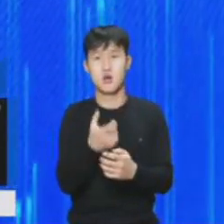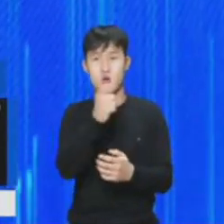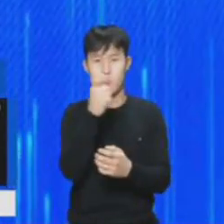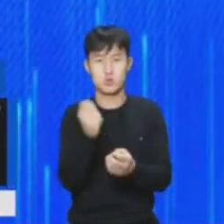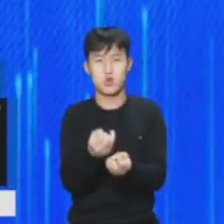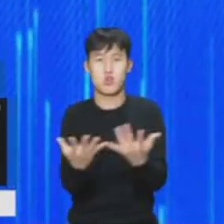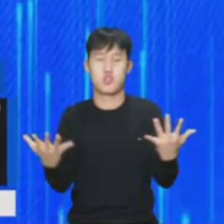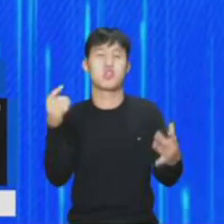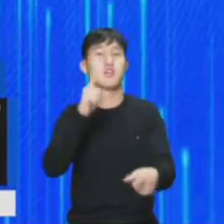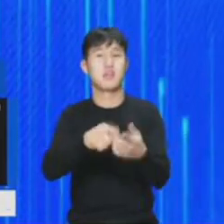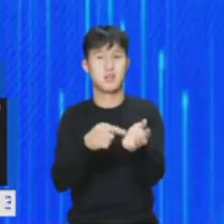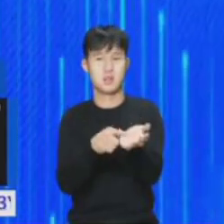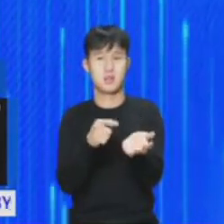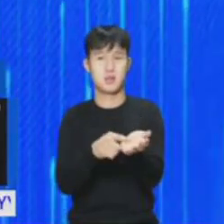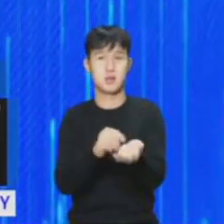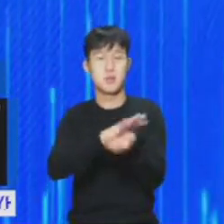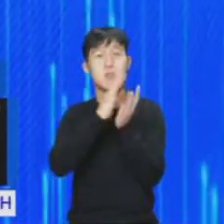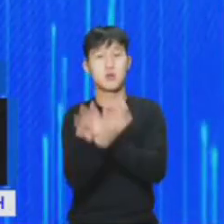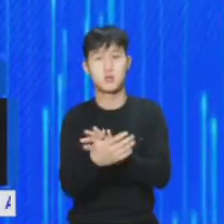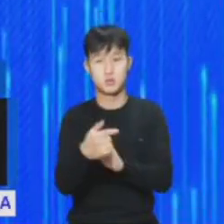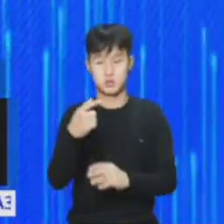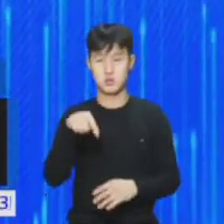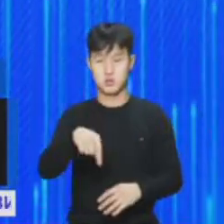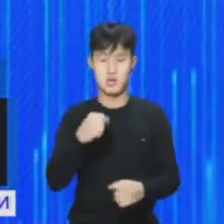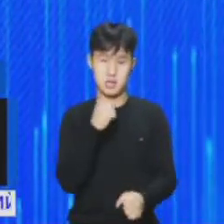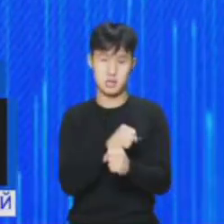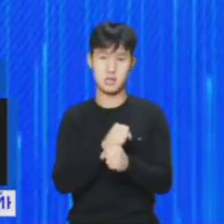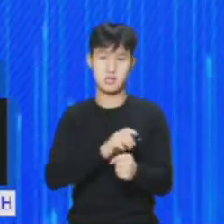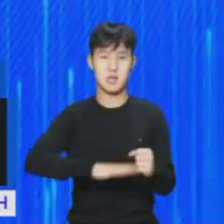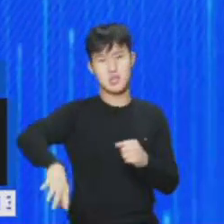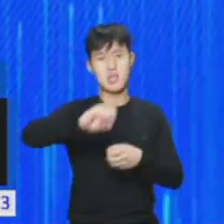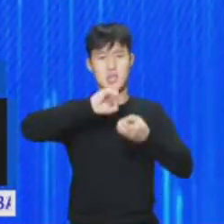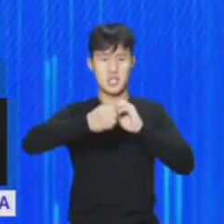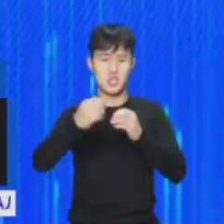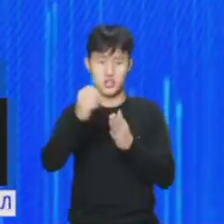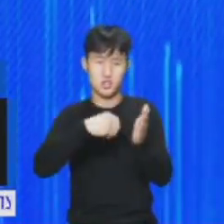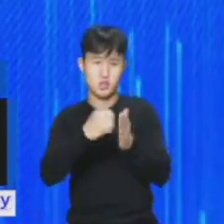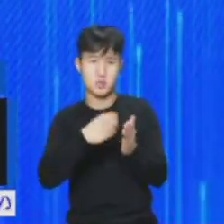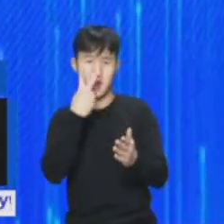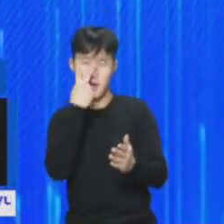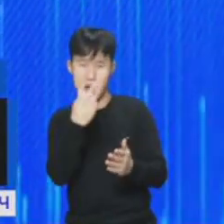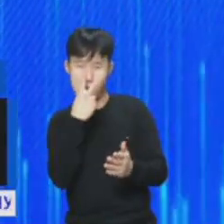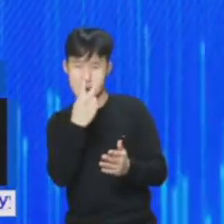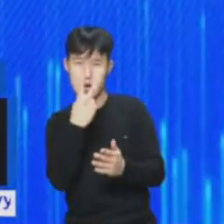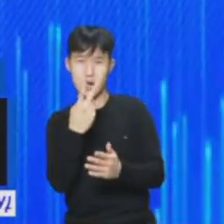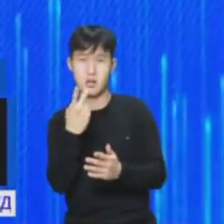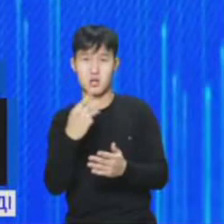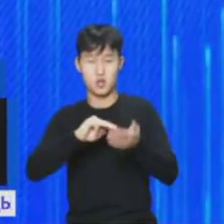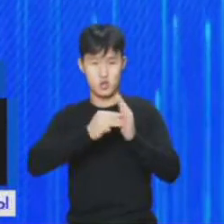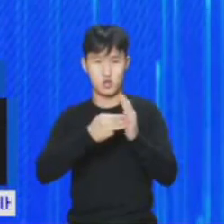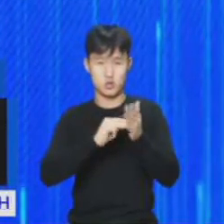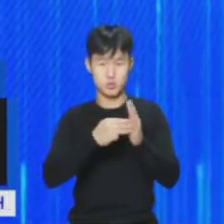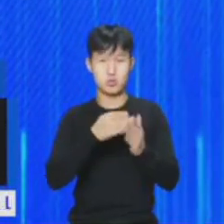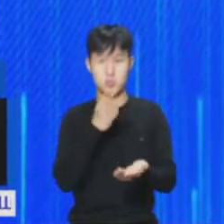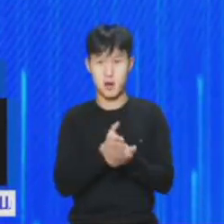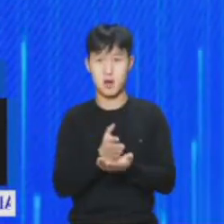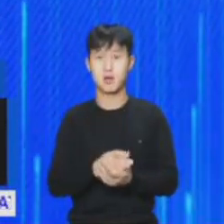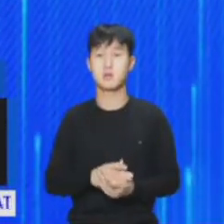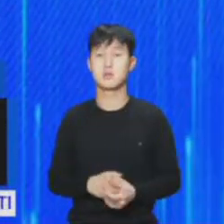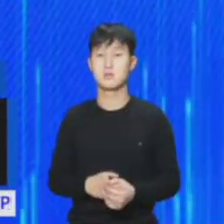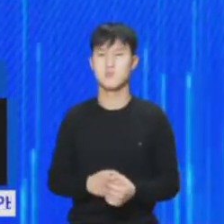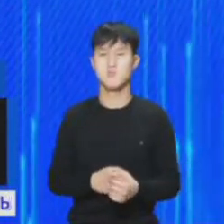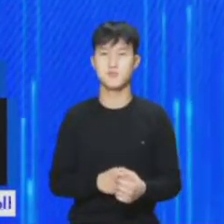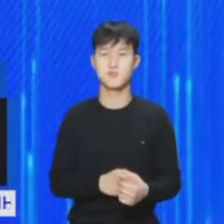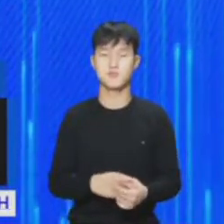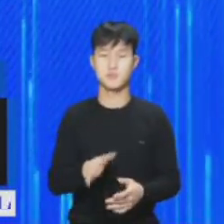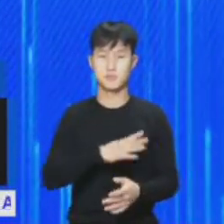ёстой. Гэтэл энэ ажлыг л та нар хийх ёстой юм шиг харж ингээд төсөөлдөг. Тэгэхээр